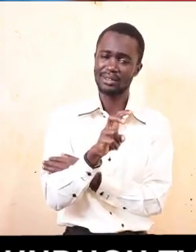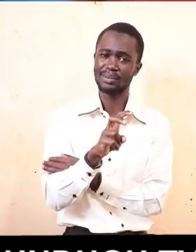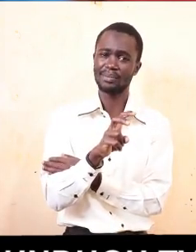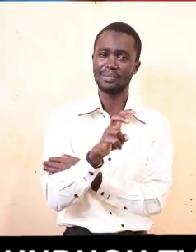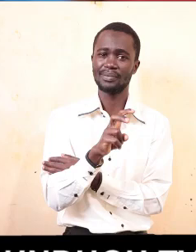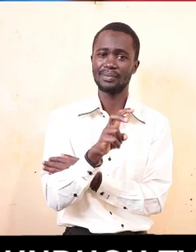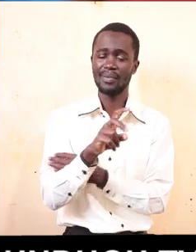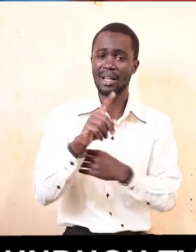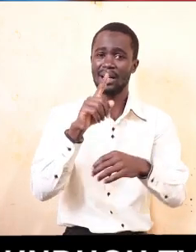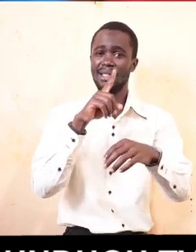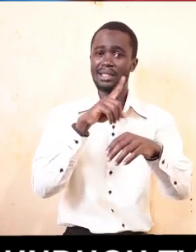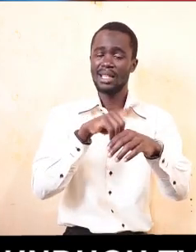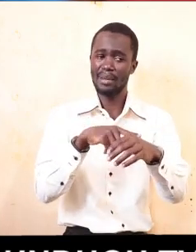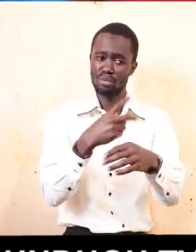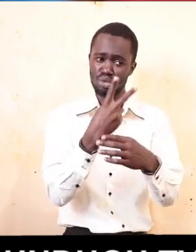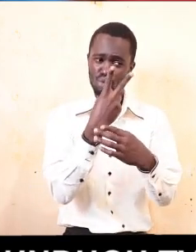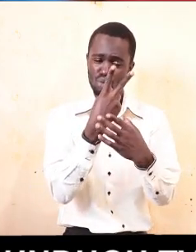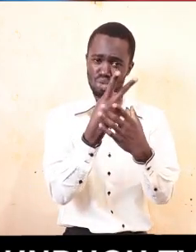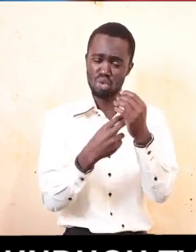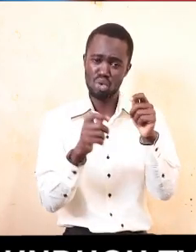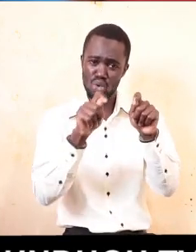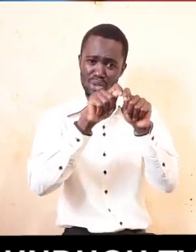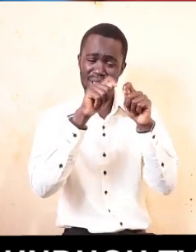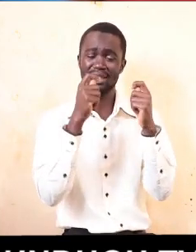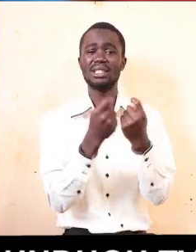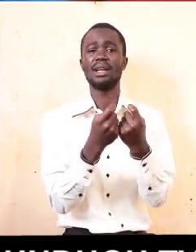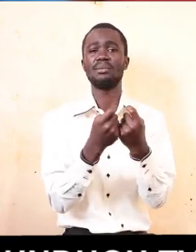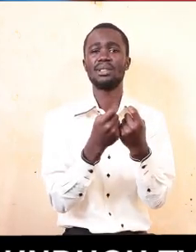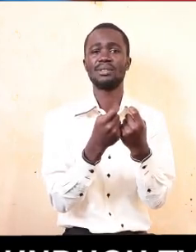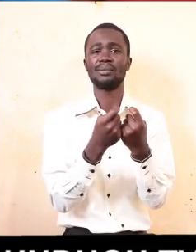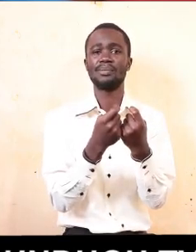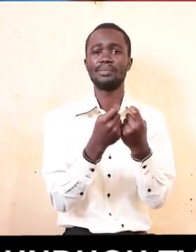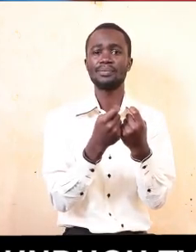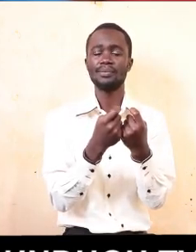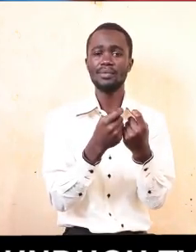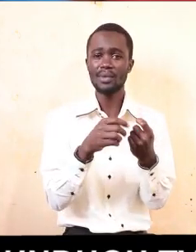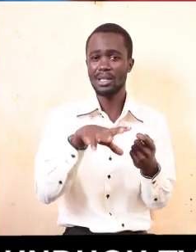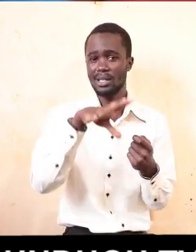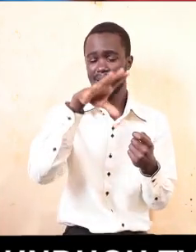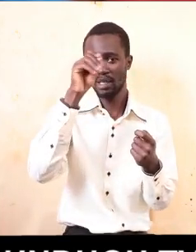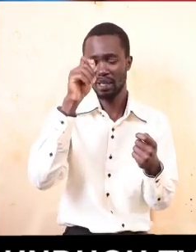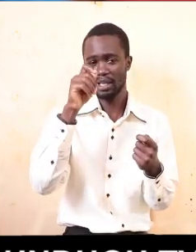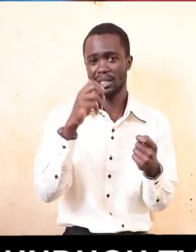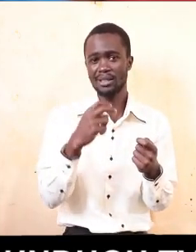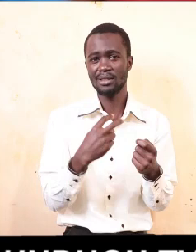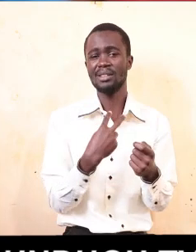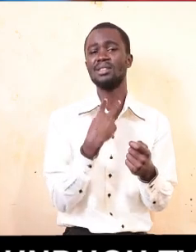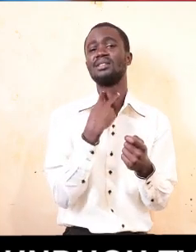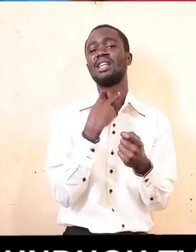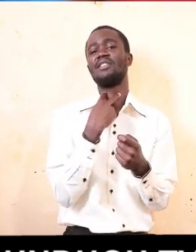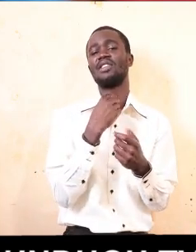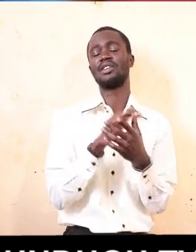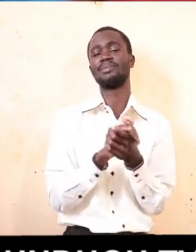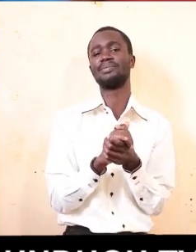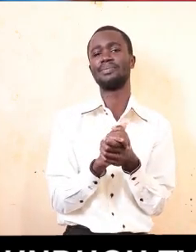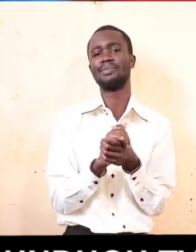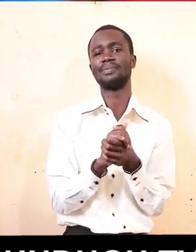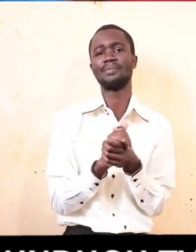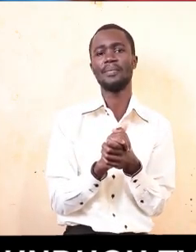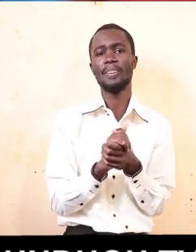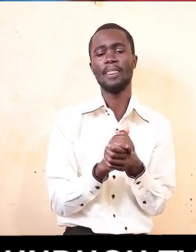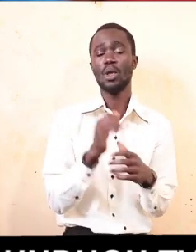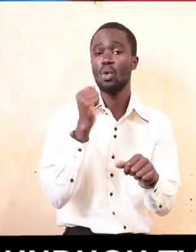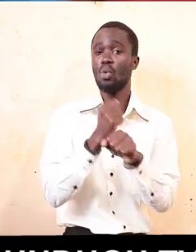awa wana wa Yuda na wa Yerusalemu walipopelekwa mateka. Kazi